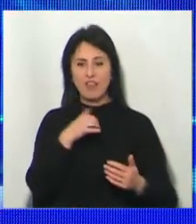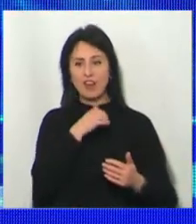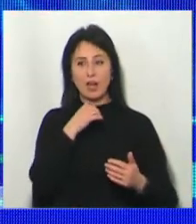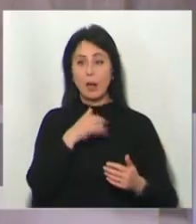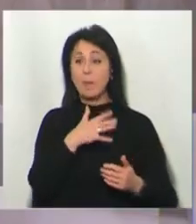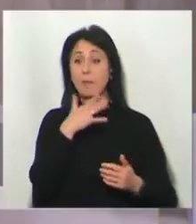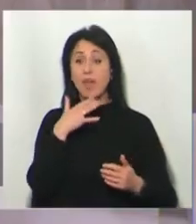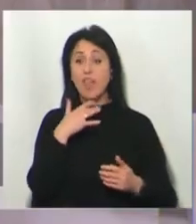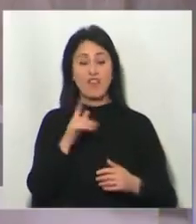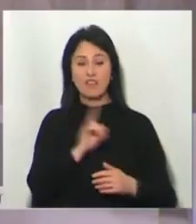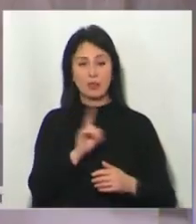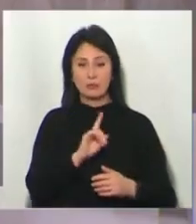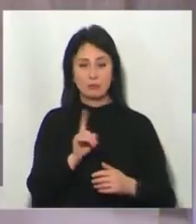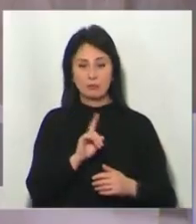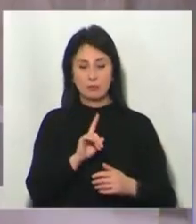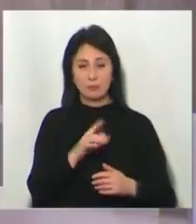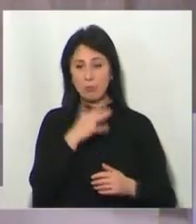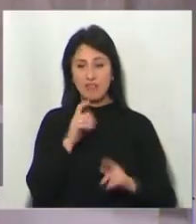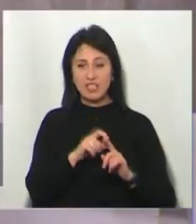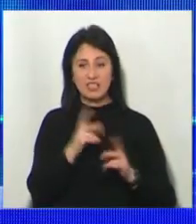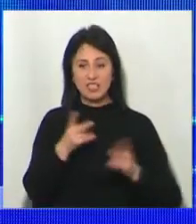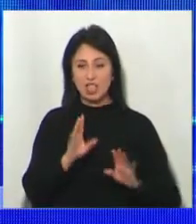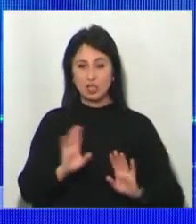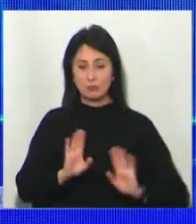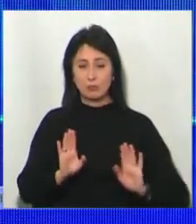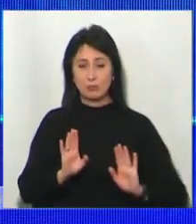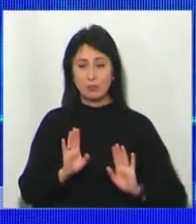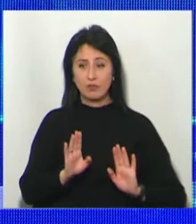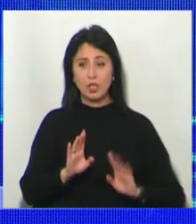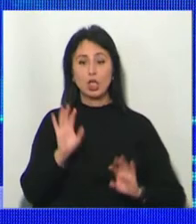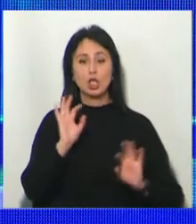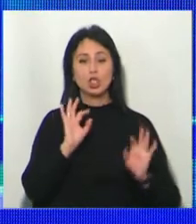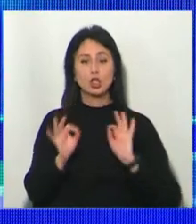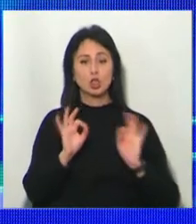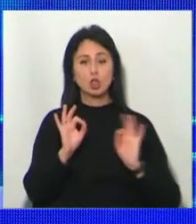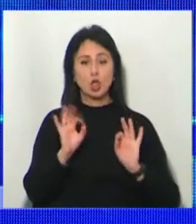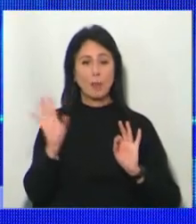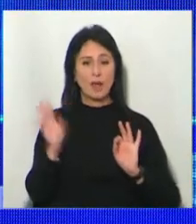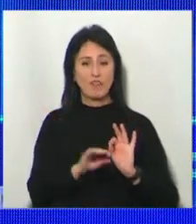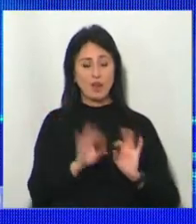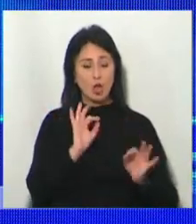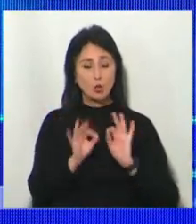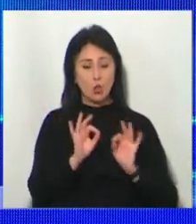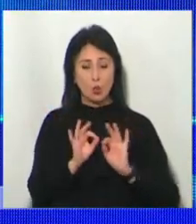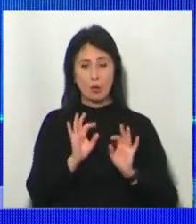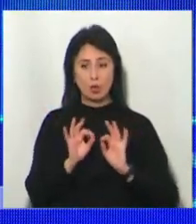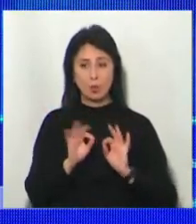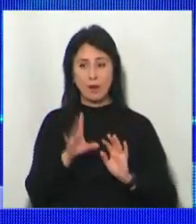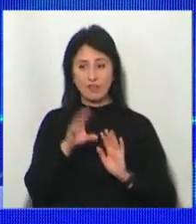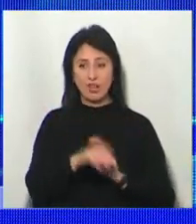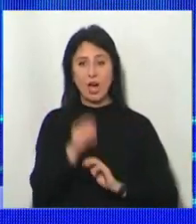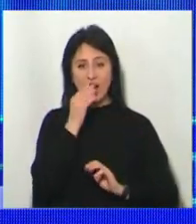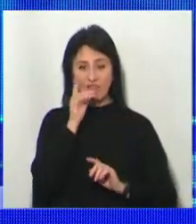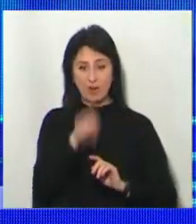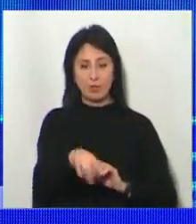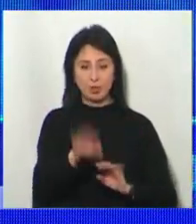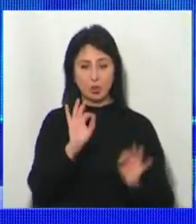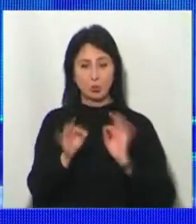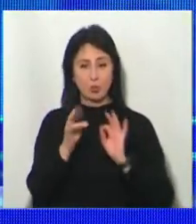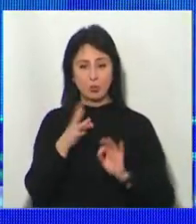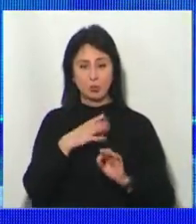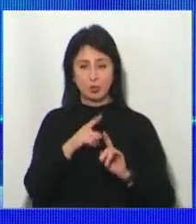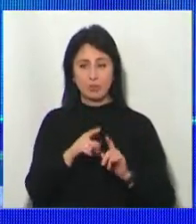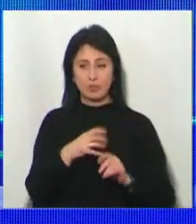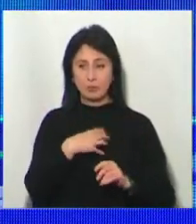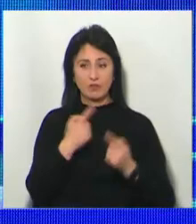და ბევრი სიტყვა არ არის საჭირო, რომ ვთქვათ, ზომიერება არის ყველაფერში საჭირო და მათ შორის აი კვებაში ზომიერება არის